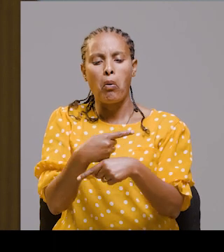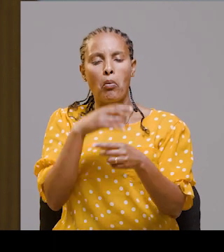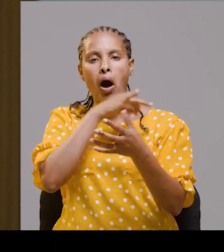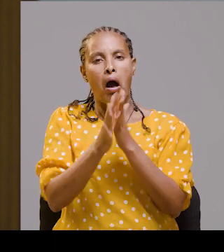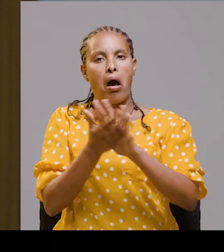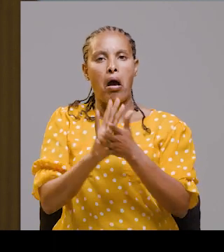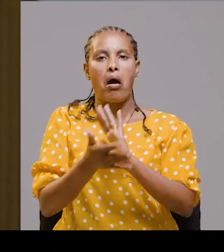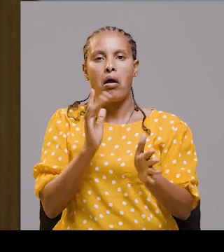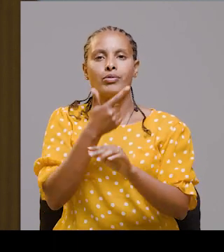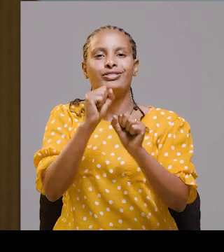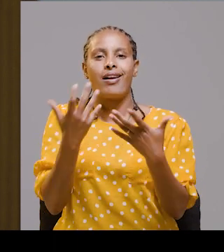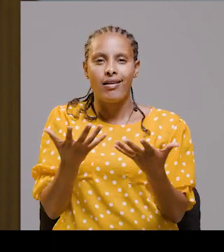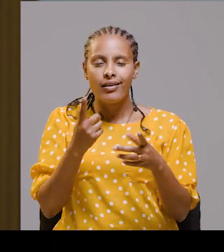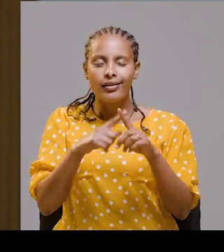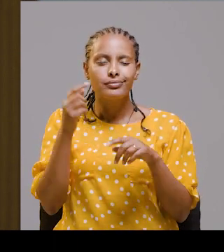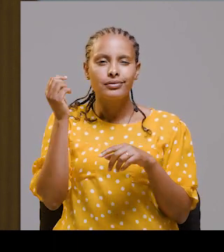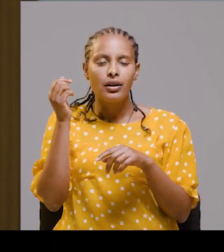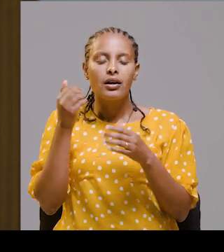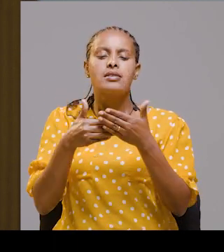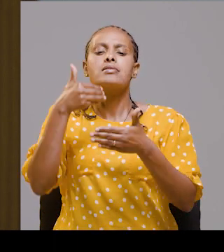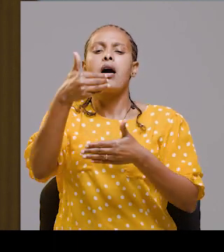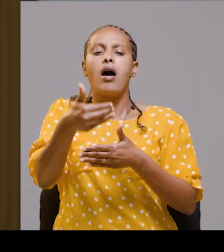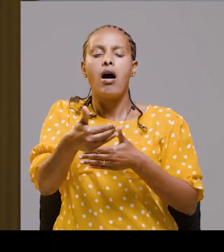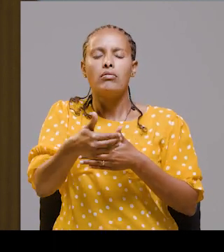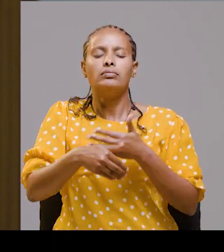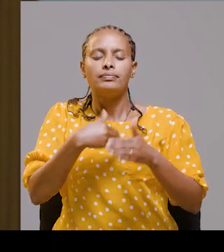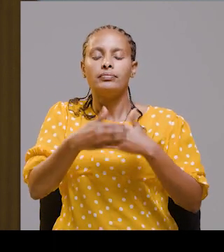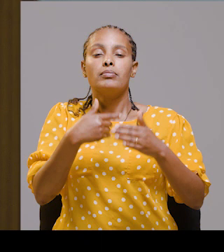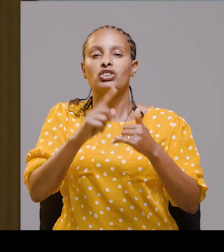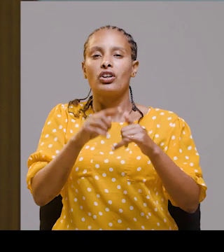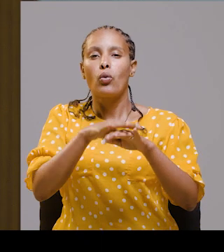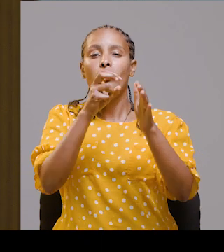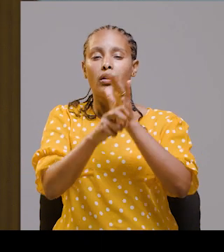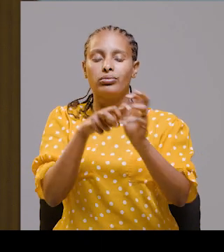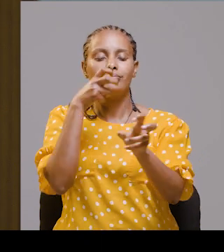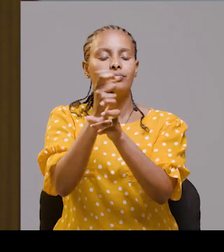ይችላል የሚፈጠረው ማለት ነው። ግን ከዛ የሚመጣው ኮንሲኩዌንስ ግን በጣም